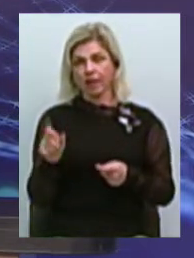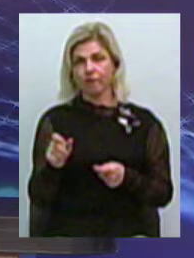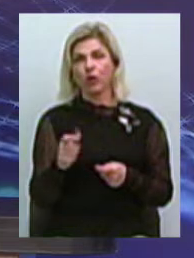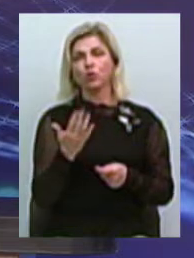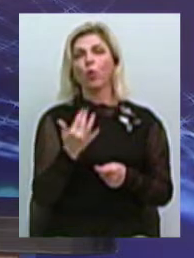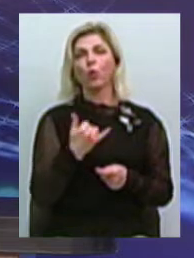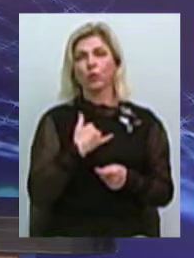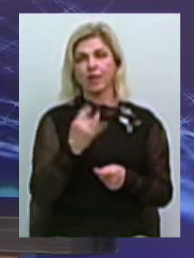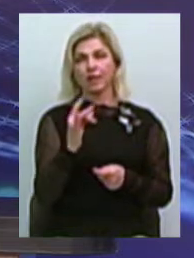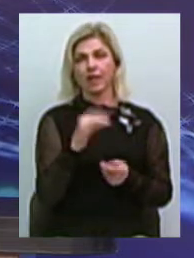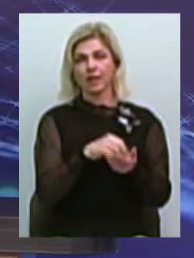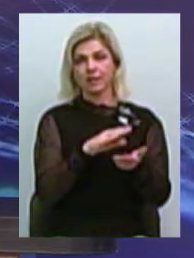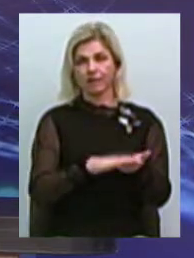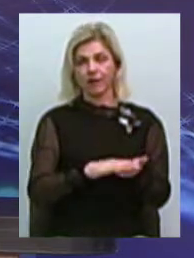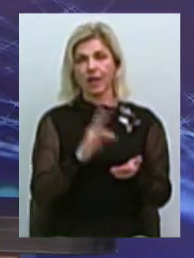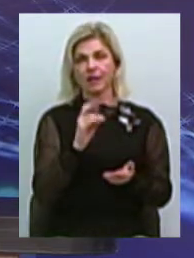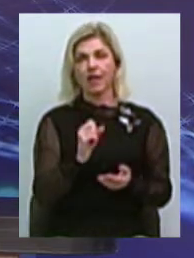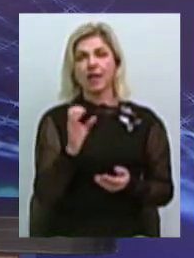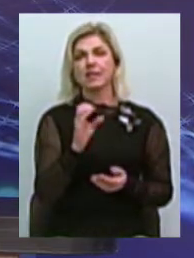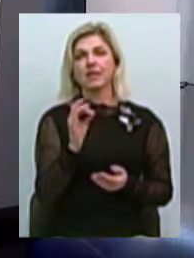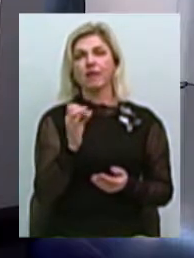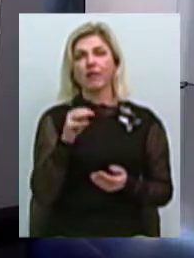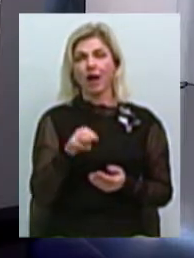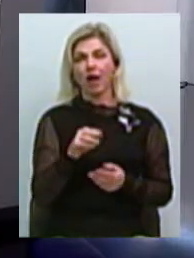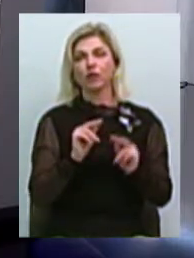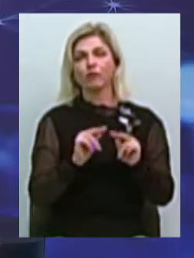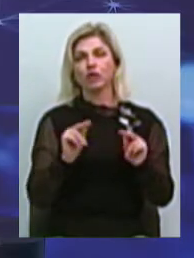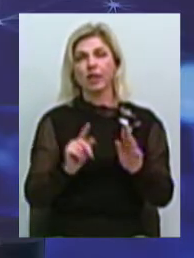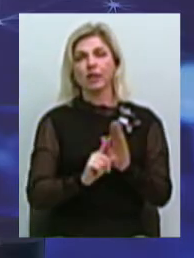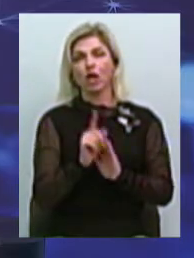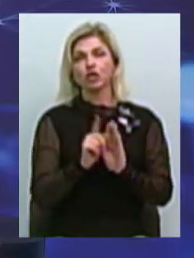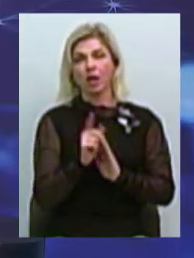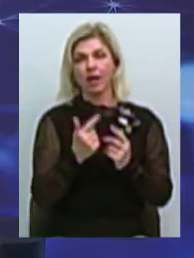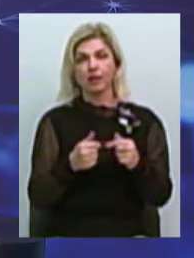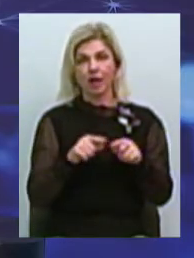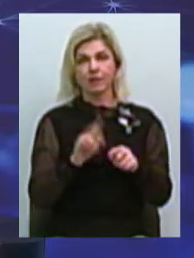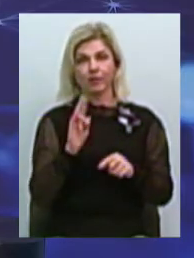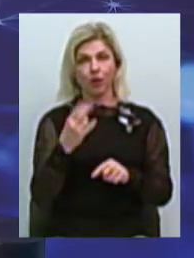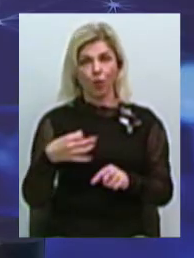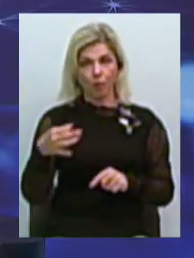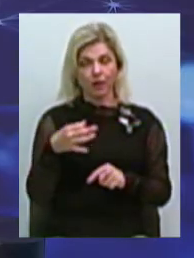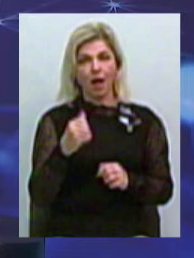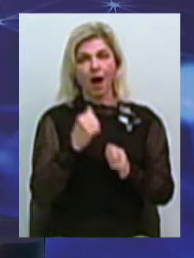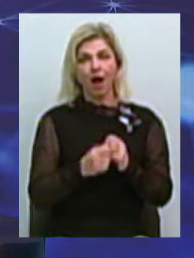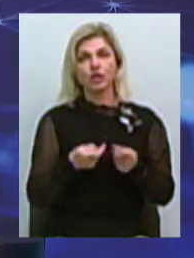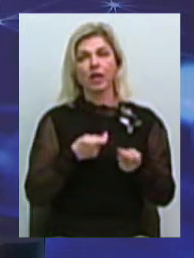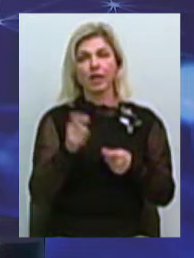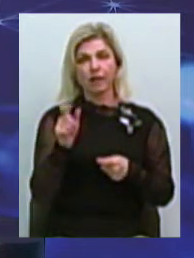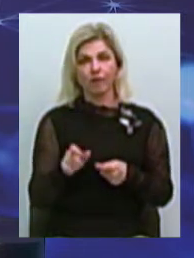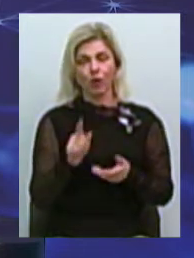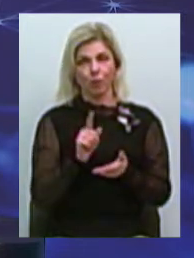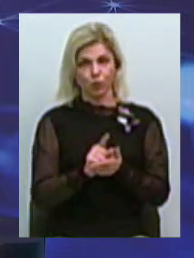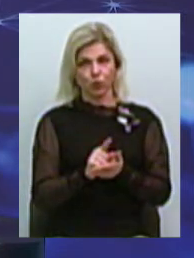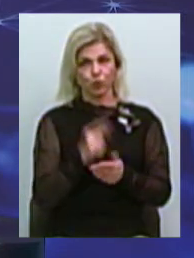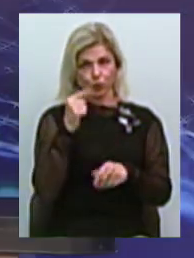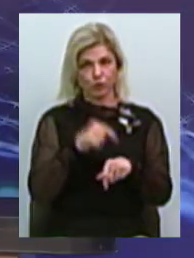зареєстровано на сертифікацію наших вчителів початкових класів по Миколаївщині, то кожен керівник має чітко усвідомлювати, що